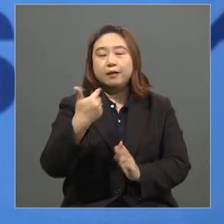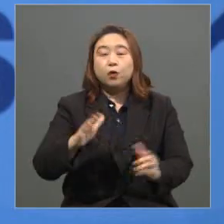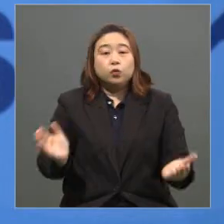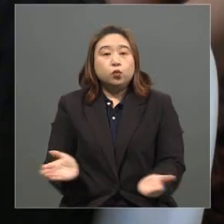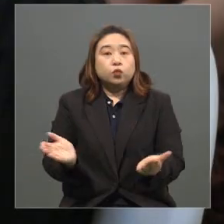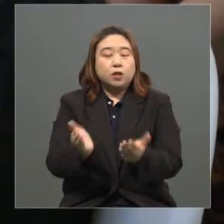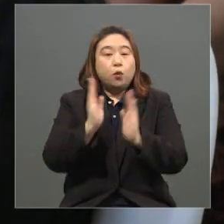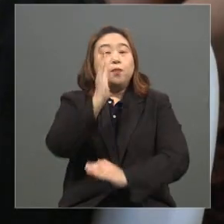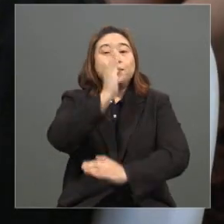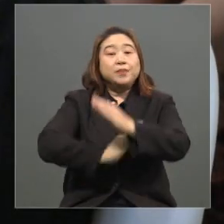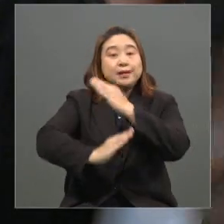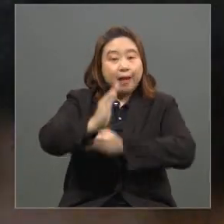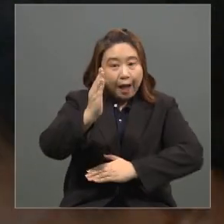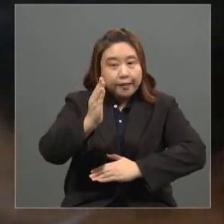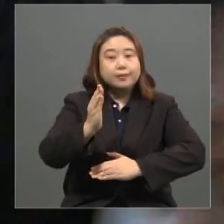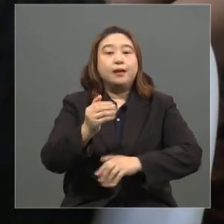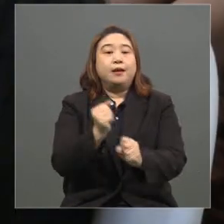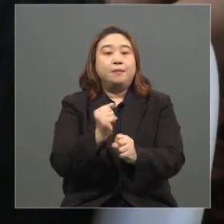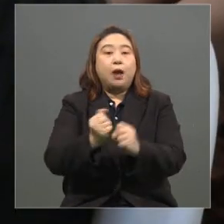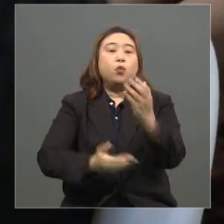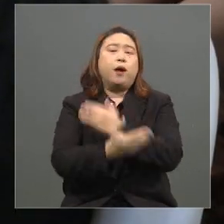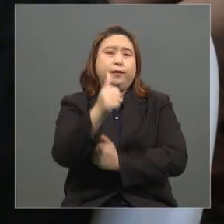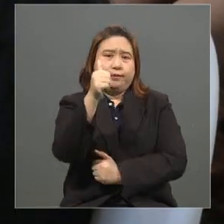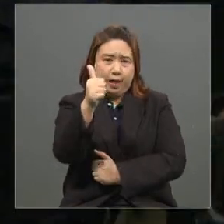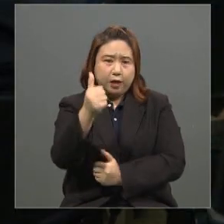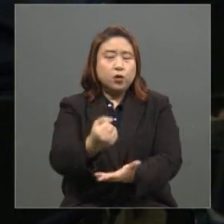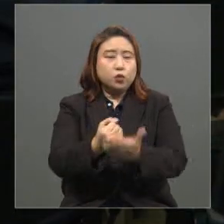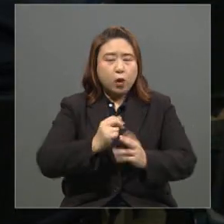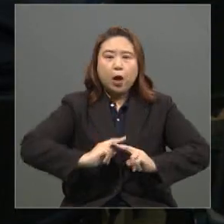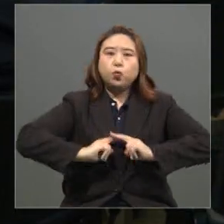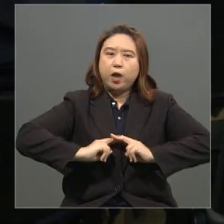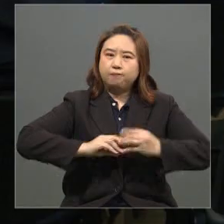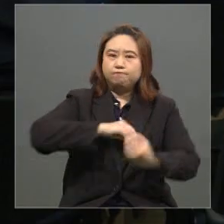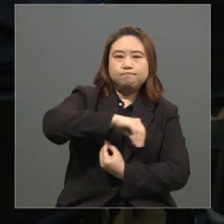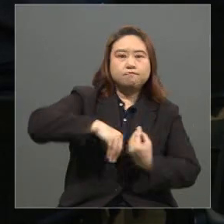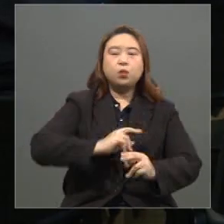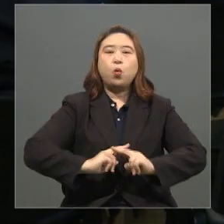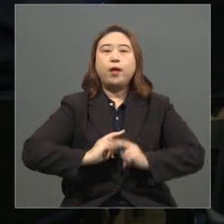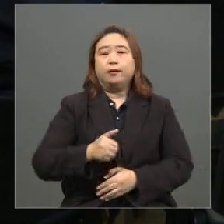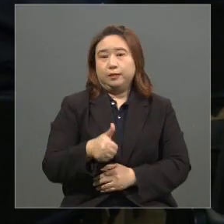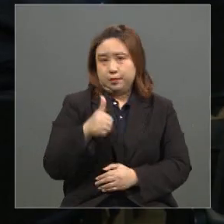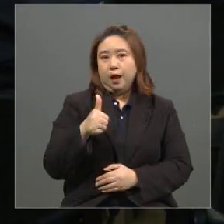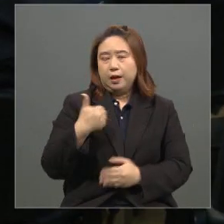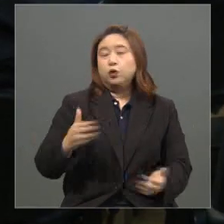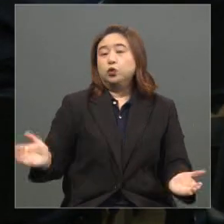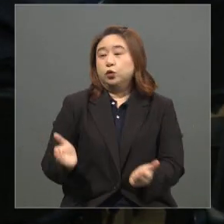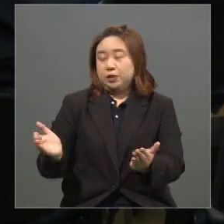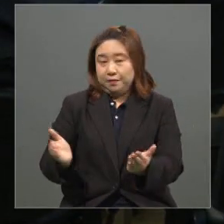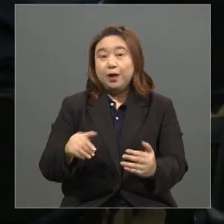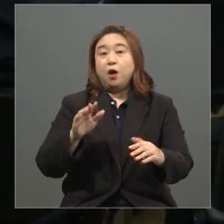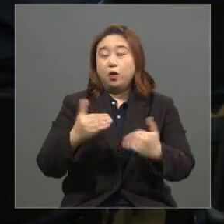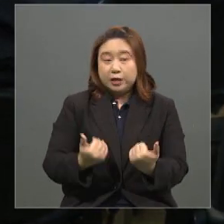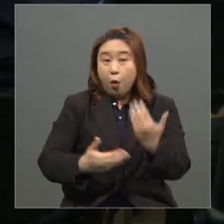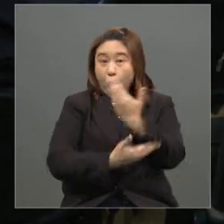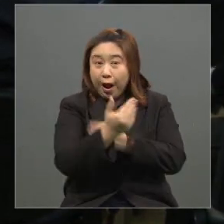ให้คนพิการเนี่ยมีโอกาสในการทำงานซึ่งจะช่วยให้เขาสามารถพึ่งพาตนเองได้และยังเป็นการส่งเสริมสิทธิความเท่าเทียมในการเข้า